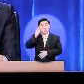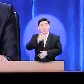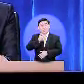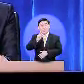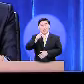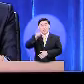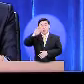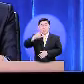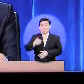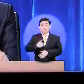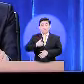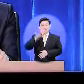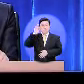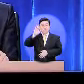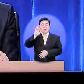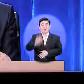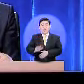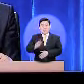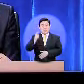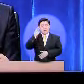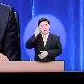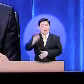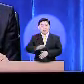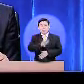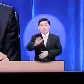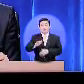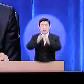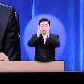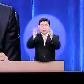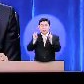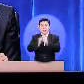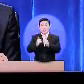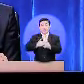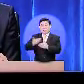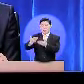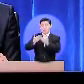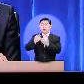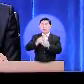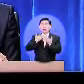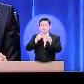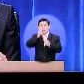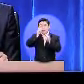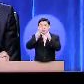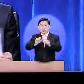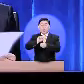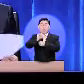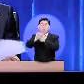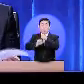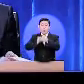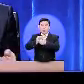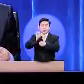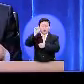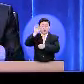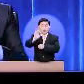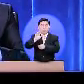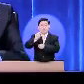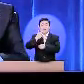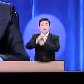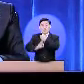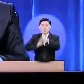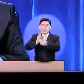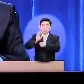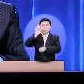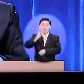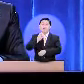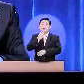나경원은 미래입니다. 이 사회가 제게 베풀었던 많은 기회를 5년 후, 10년 후의 서울을